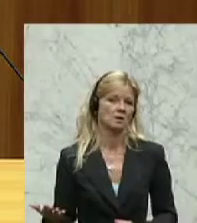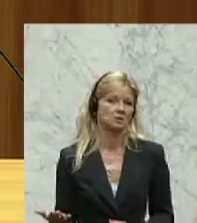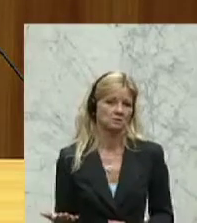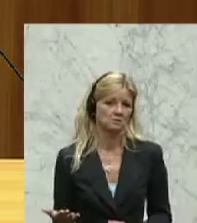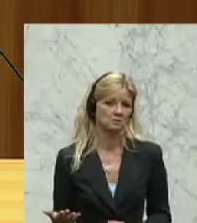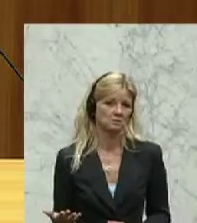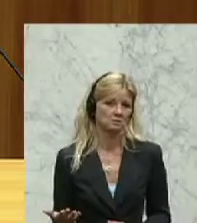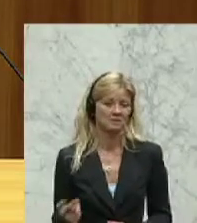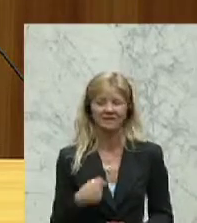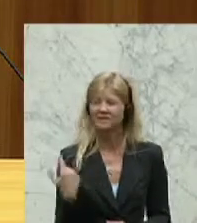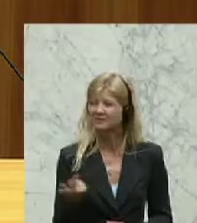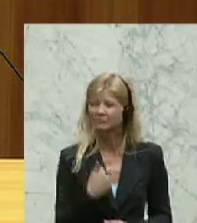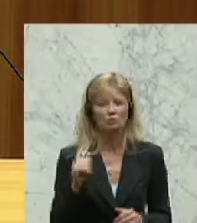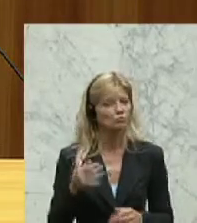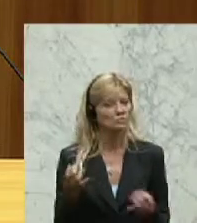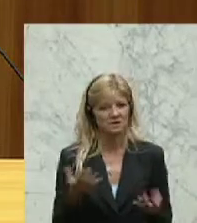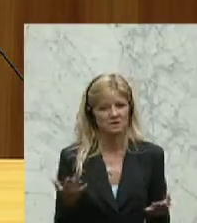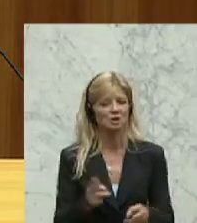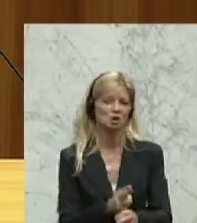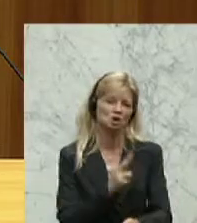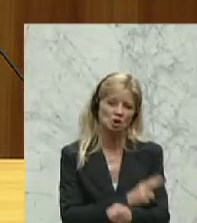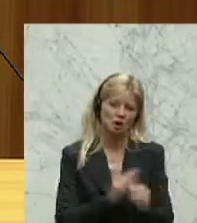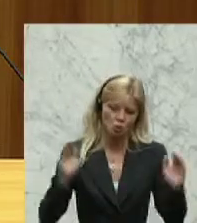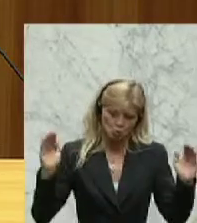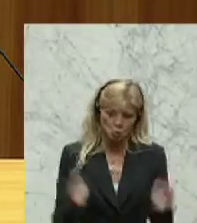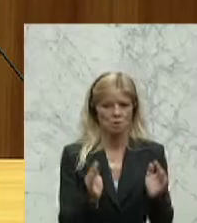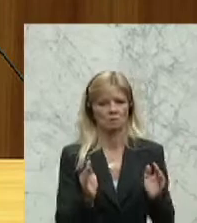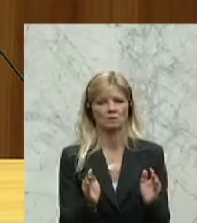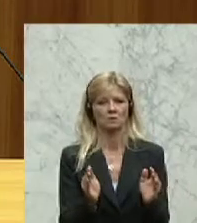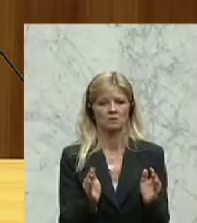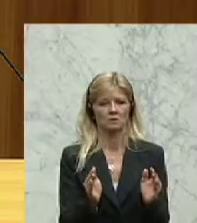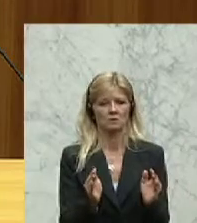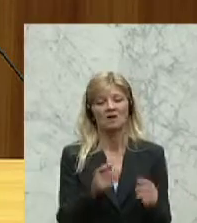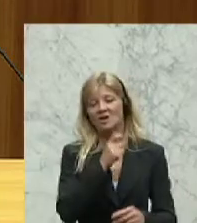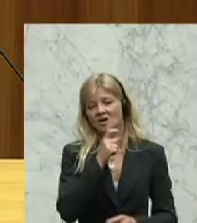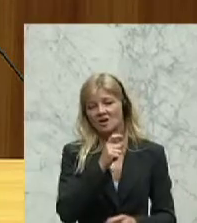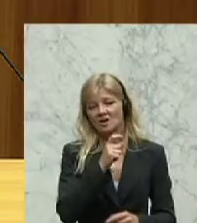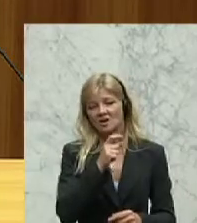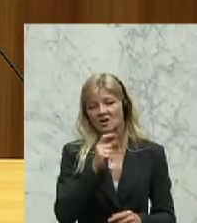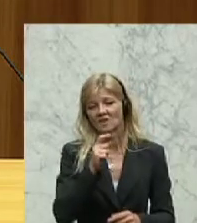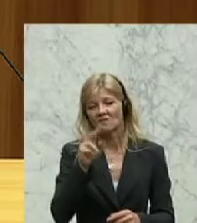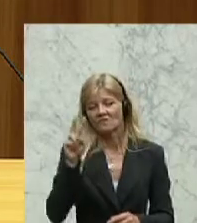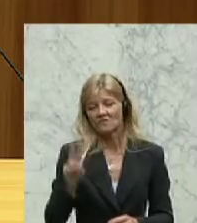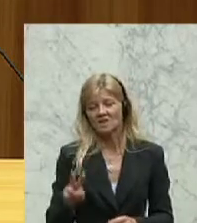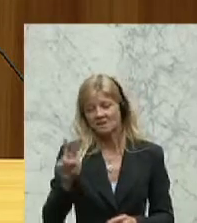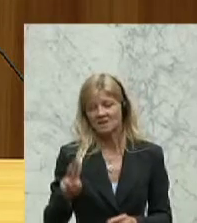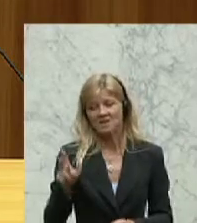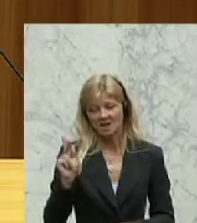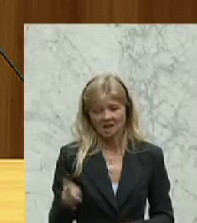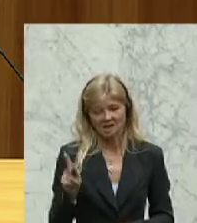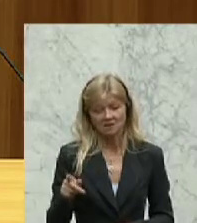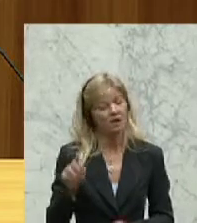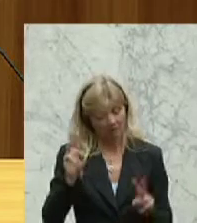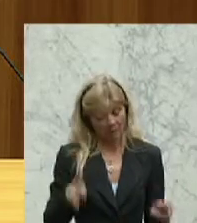machen und da hat der physiker also durchaus recht ja der mittelstand muss wieder mehr gegen taschen haben